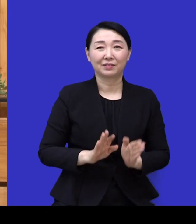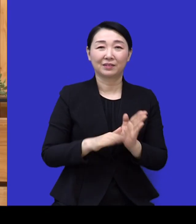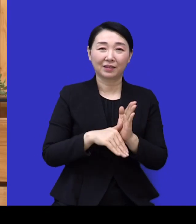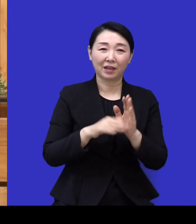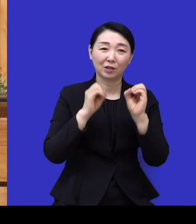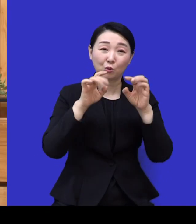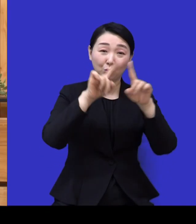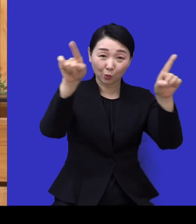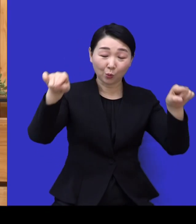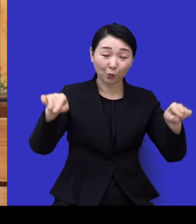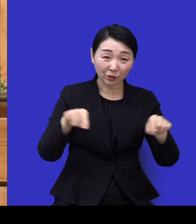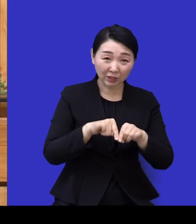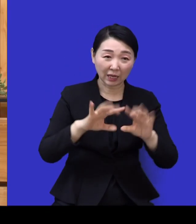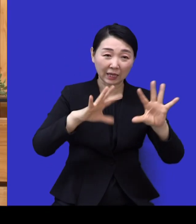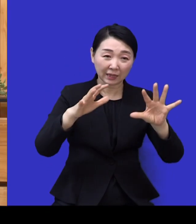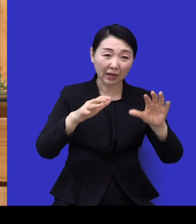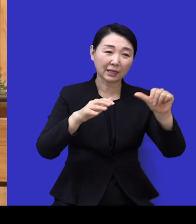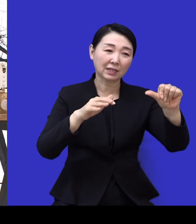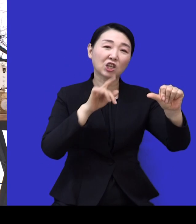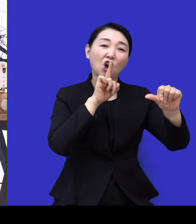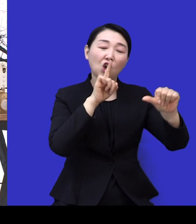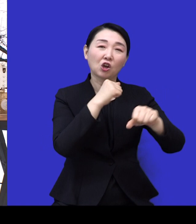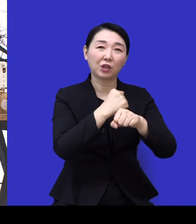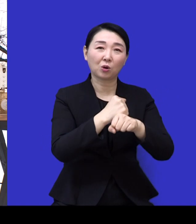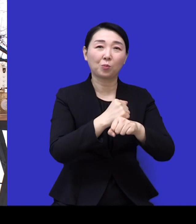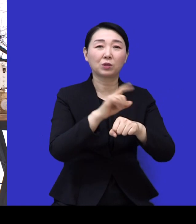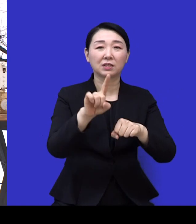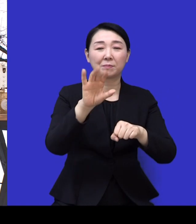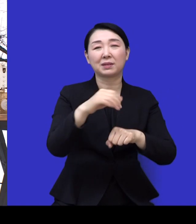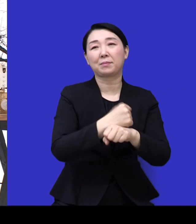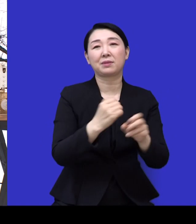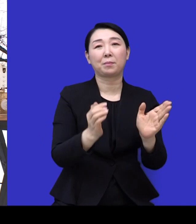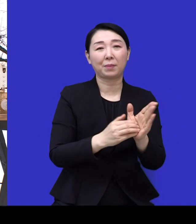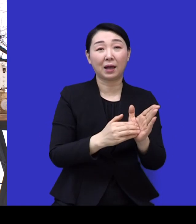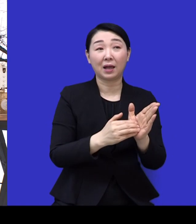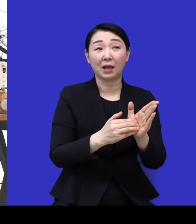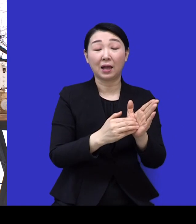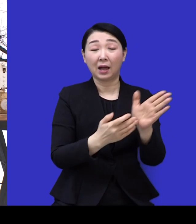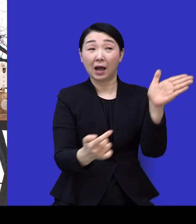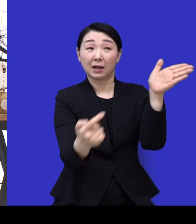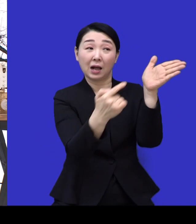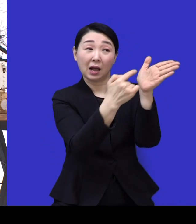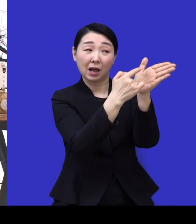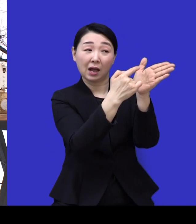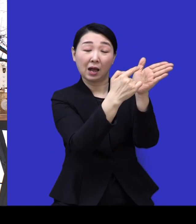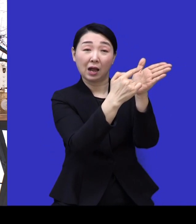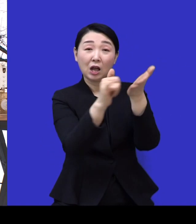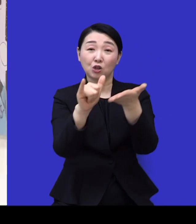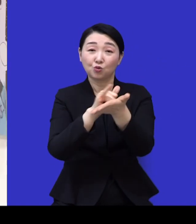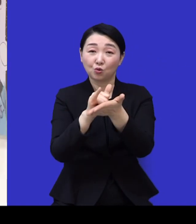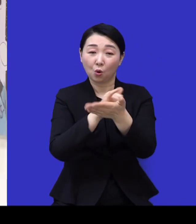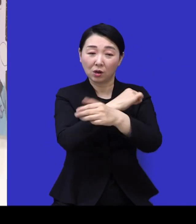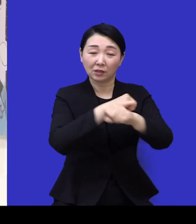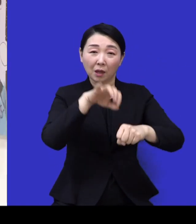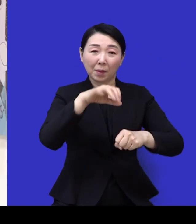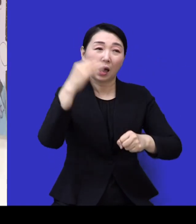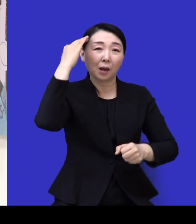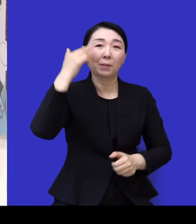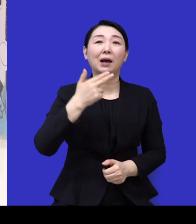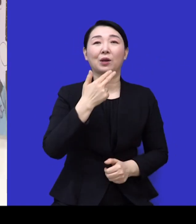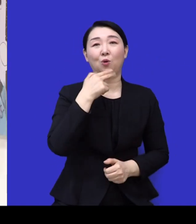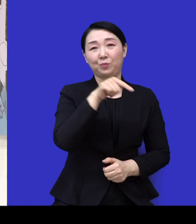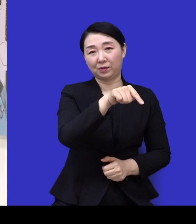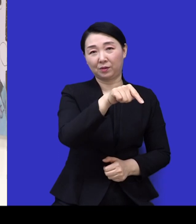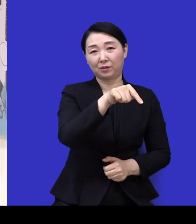전도지를 5개 국어로 10만 장을 만들고 아까 보신 대로 그곳에서 어느 누구의 방해도 받지 않고 얘기를